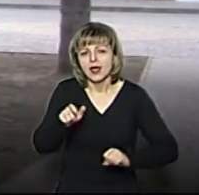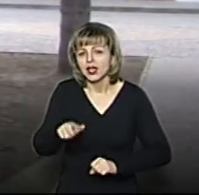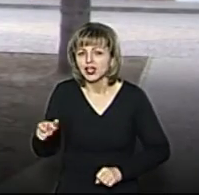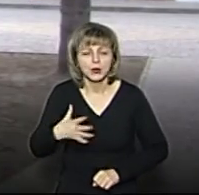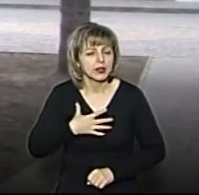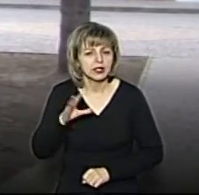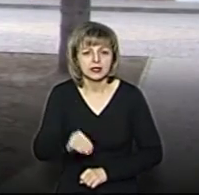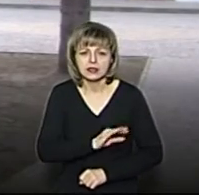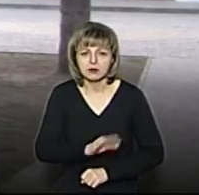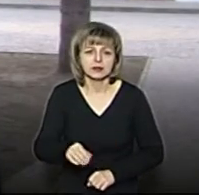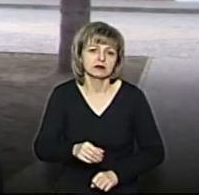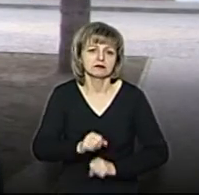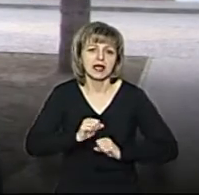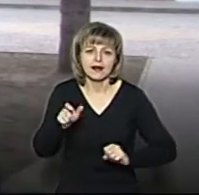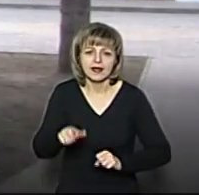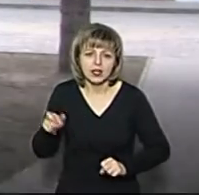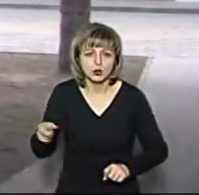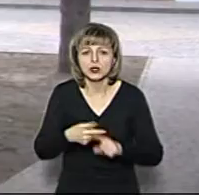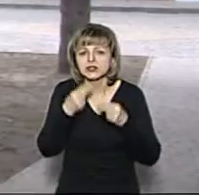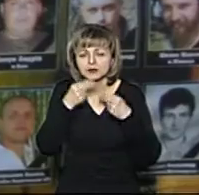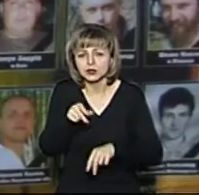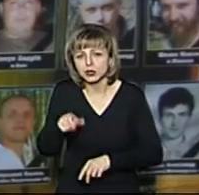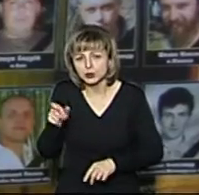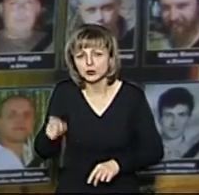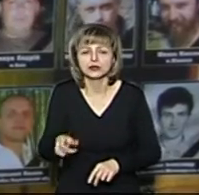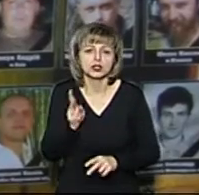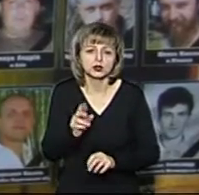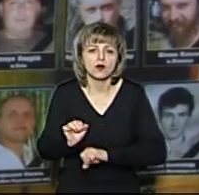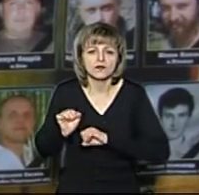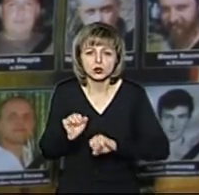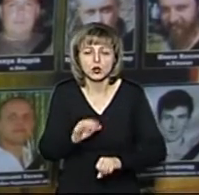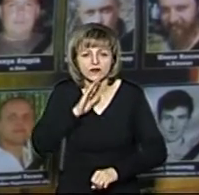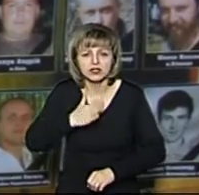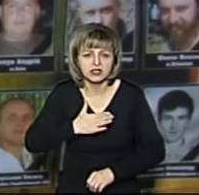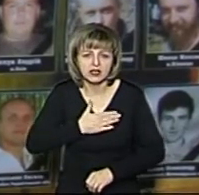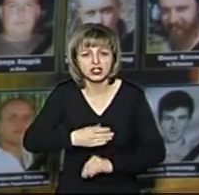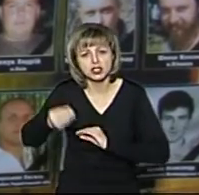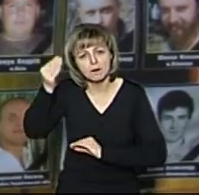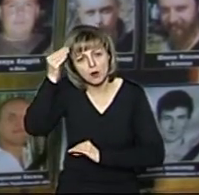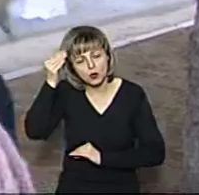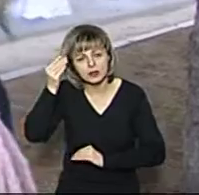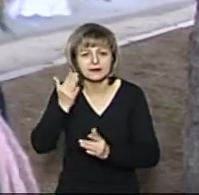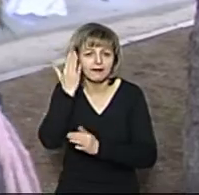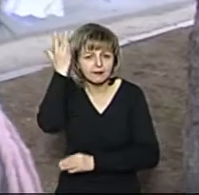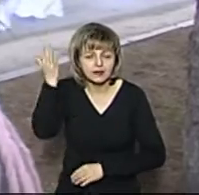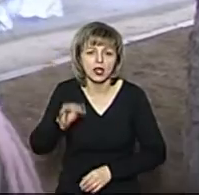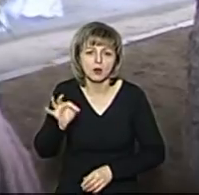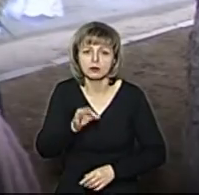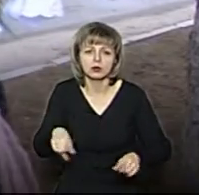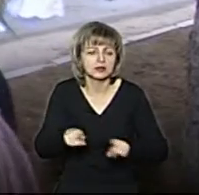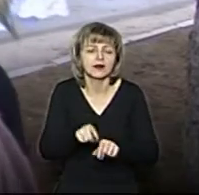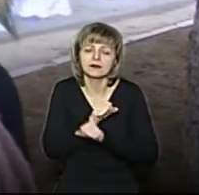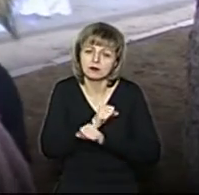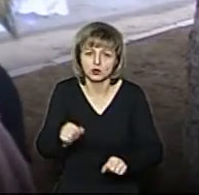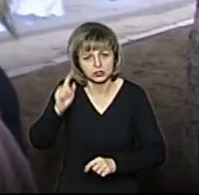Сотня – це цвіт нації, це молоді люди, молоді юнаки. Це люди, які відстоювали наші погляди, нашу ідею. Про таке не можна